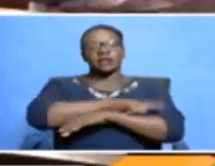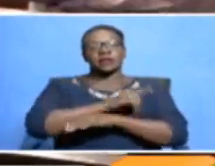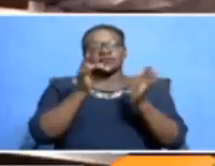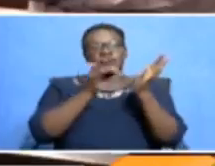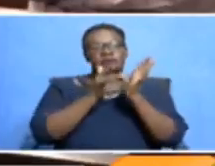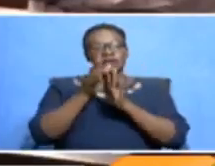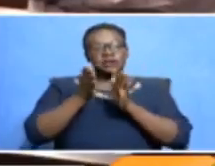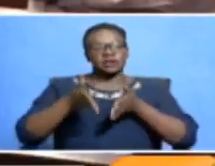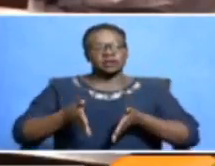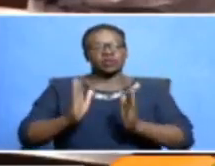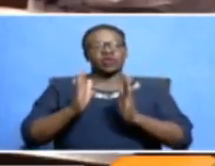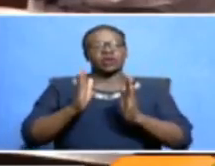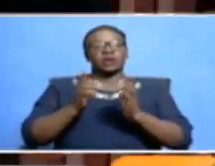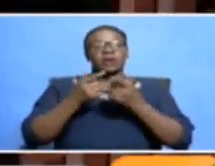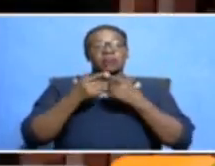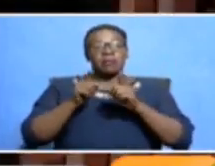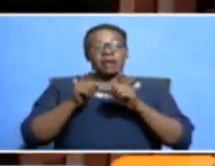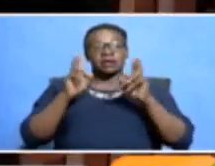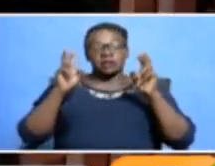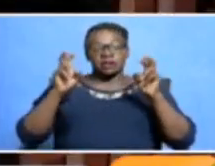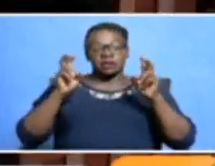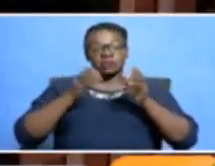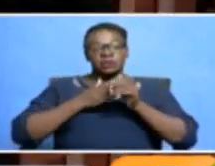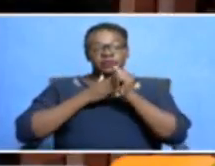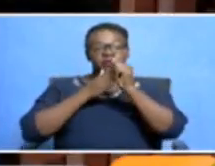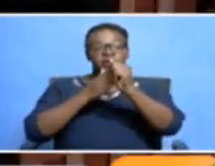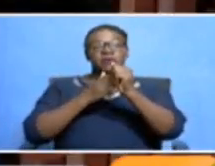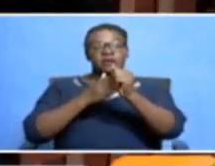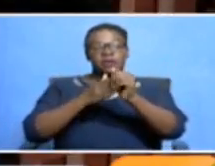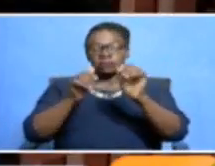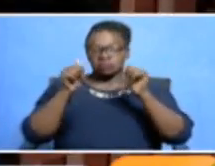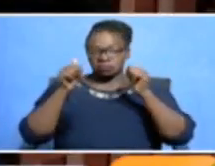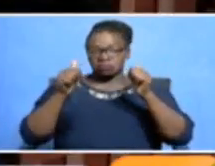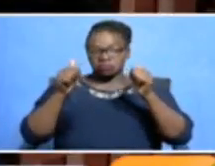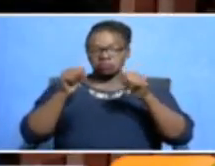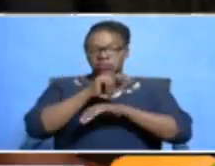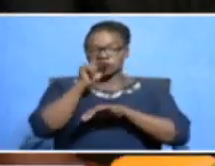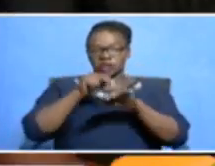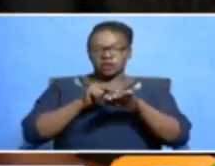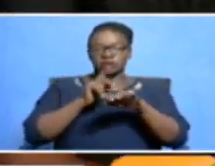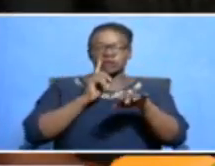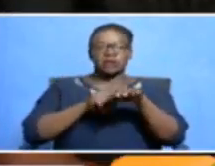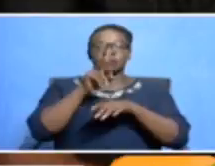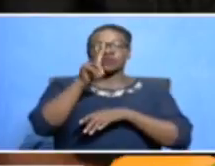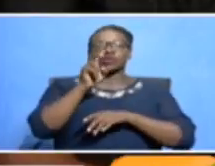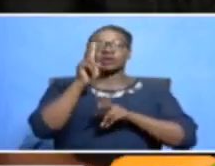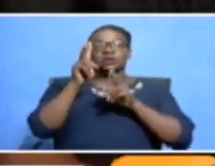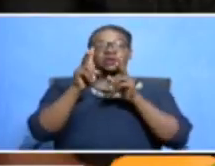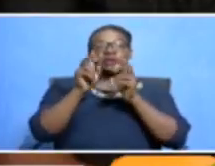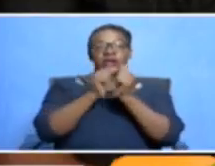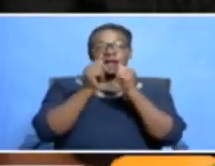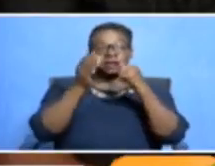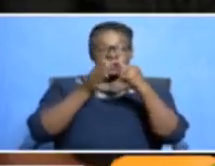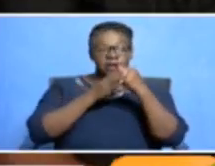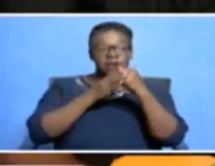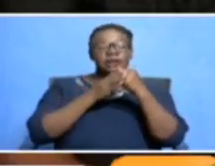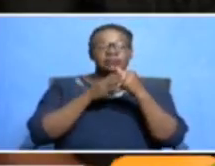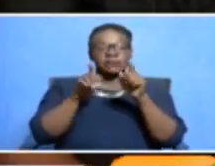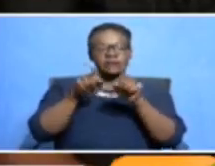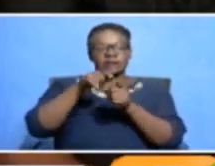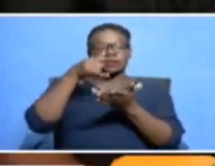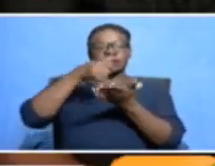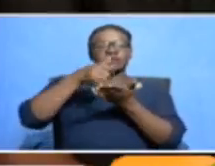Mwokozi. Hata hivyo, swala la uongozi bora kwa taifa ifikapo mwaka 2019